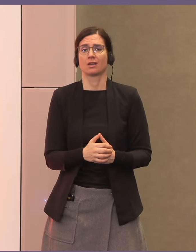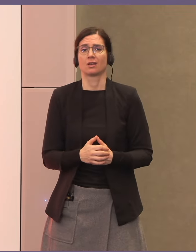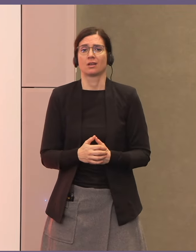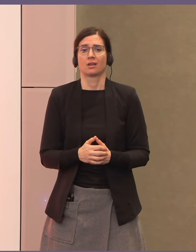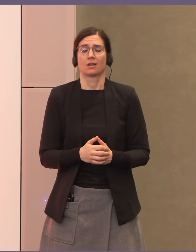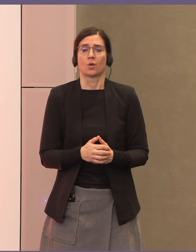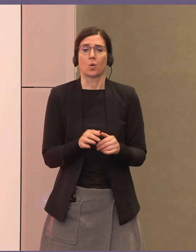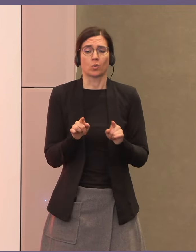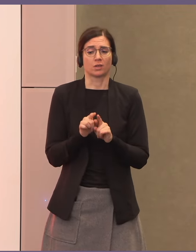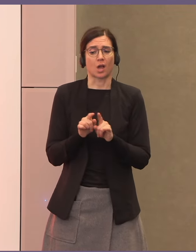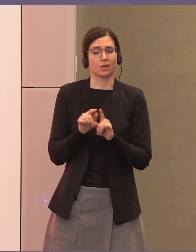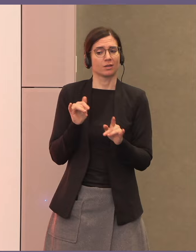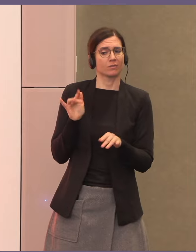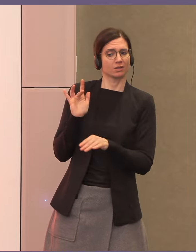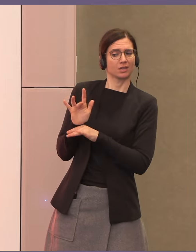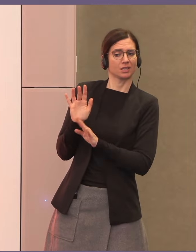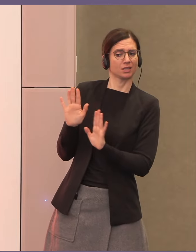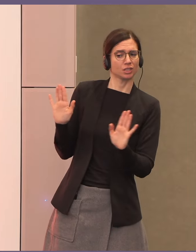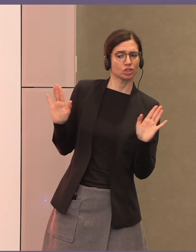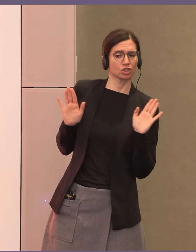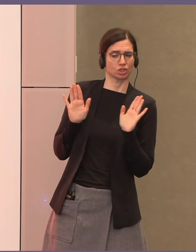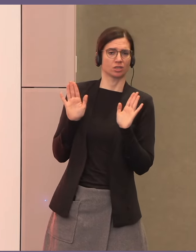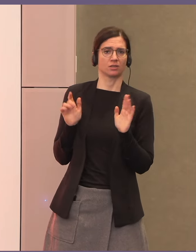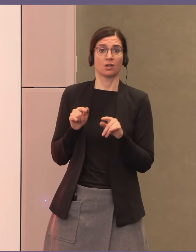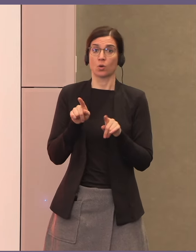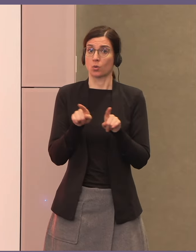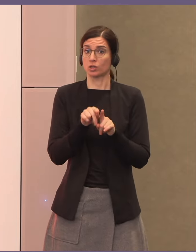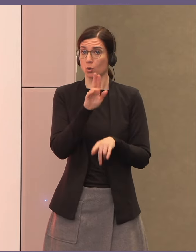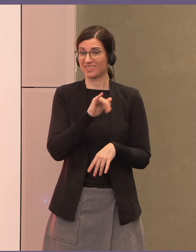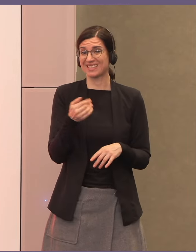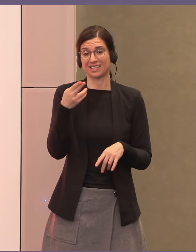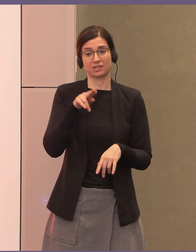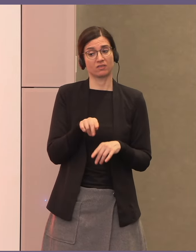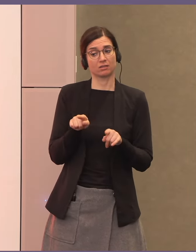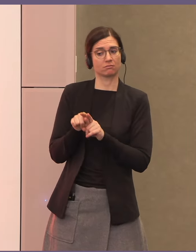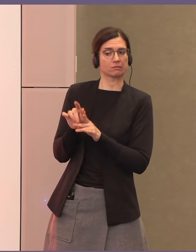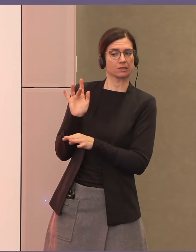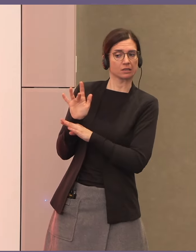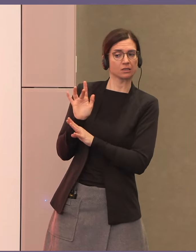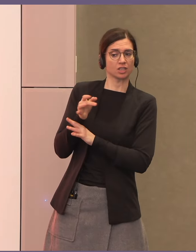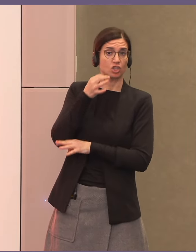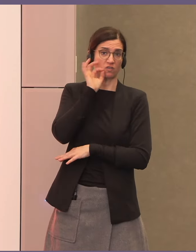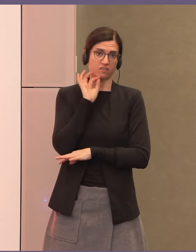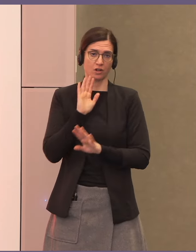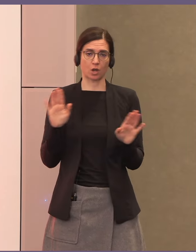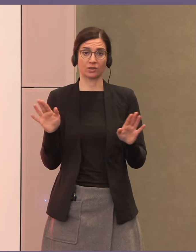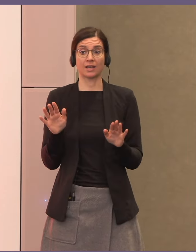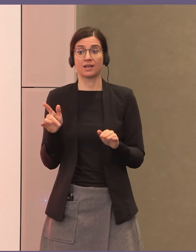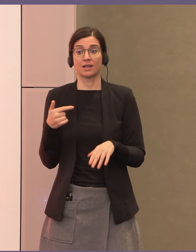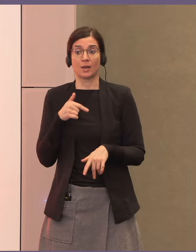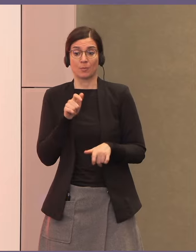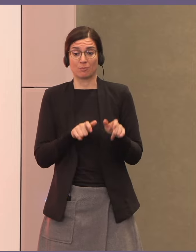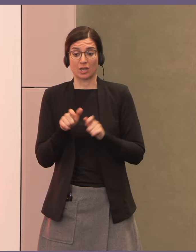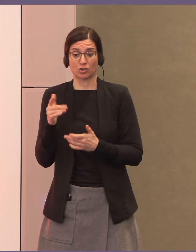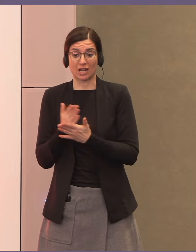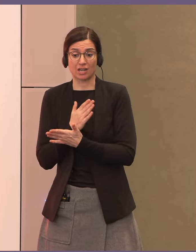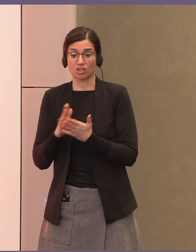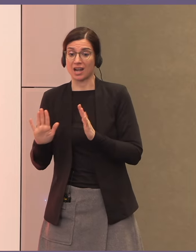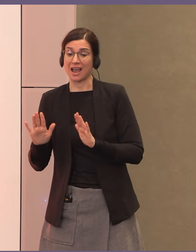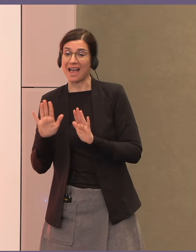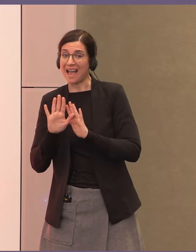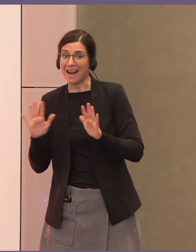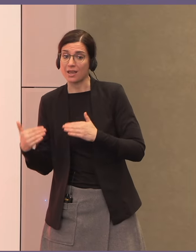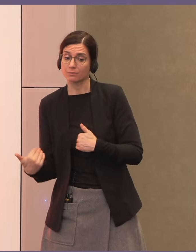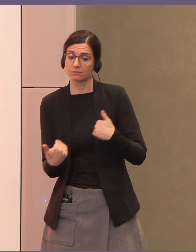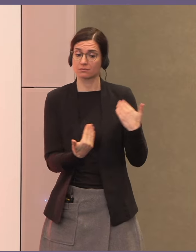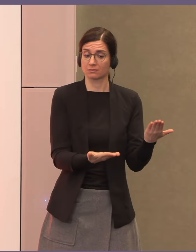ebenso kritisch gegenüber eingestellt, wie die Professorenschaft es an der Universität Wien waren, die alle Personalentscheidungen dem Ministerium vorlegten und diese dann